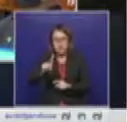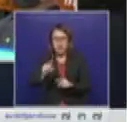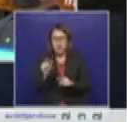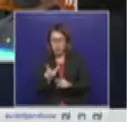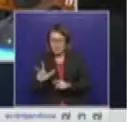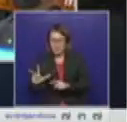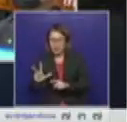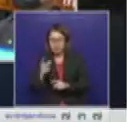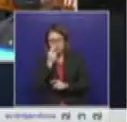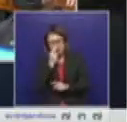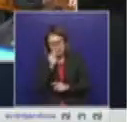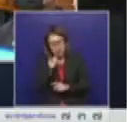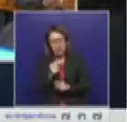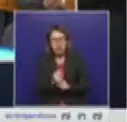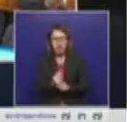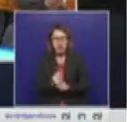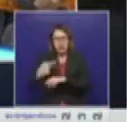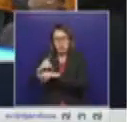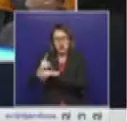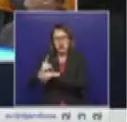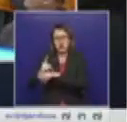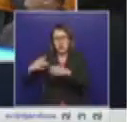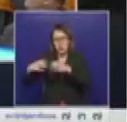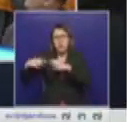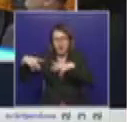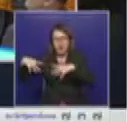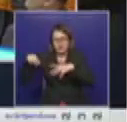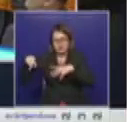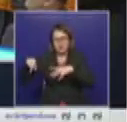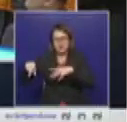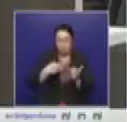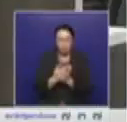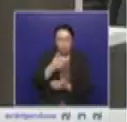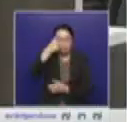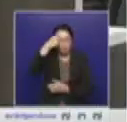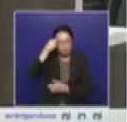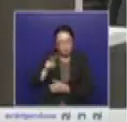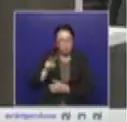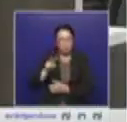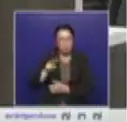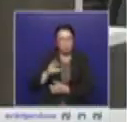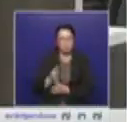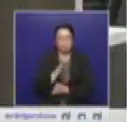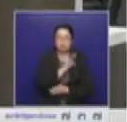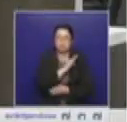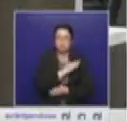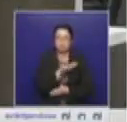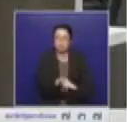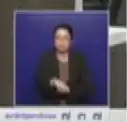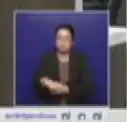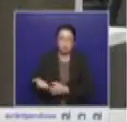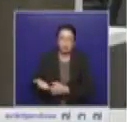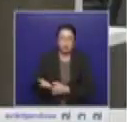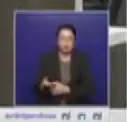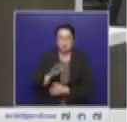างเดียวมาต้นทุนต่ำจริงๆเหมือนการรัฐประหารครั้งที่แล้วต้นทุนต่ำ นะกลุ่มมาต้นทางแต่ผมประโยชน์เยอะฮะอะ